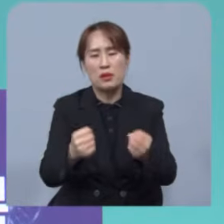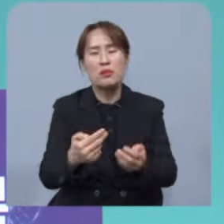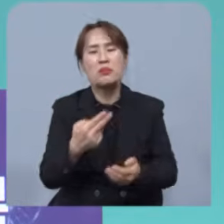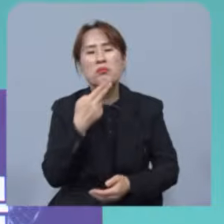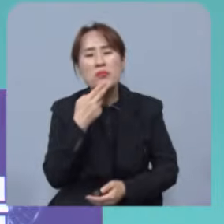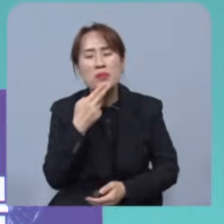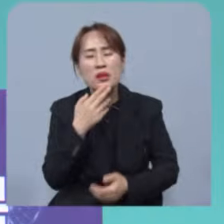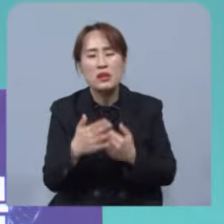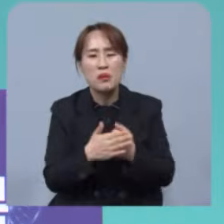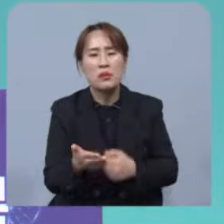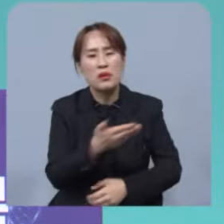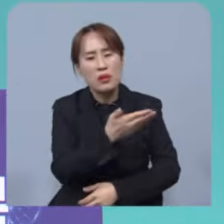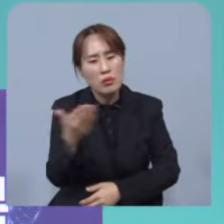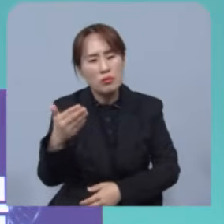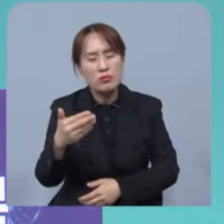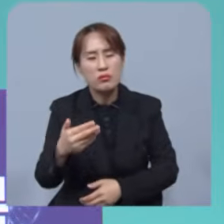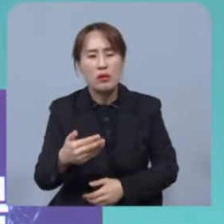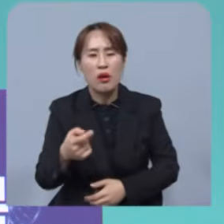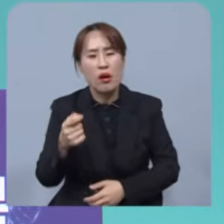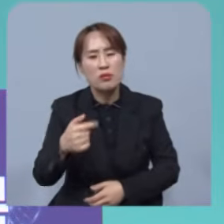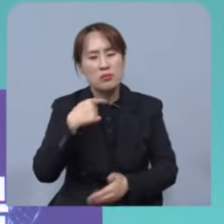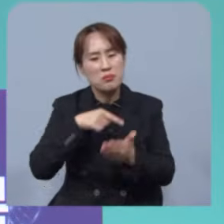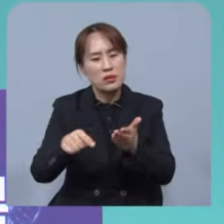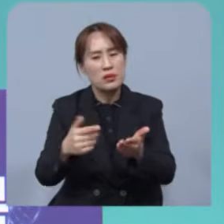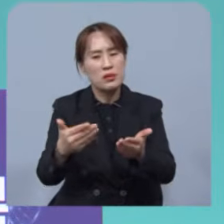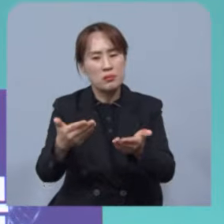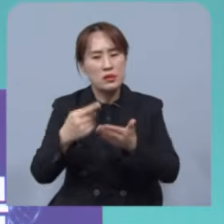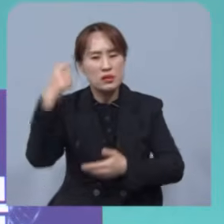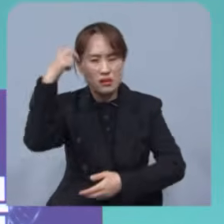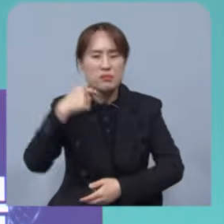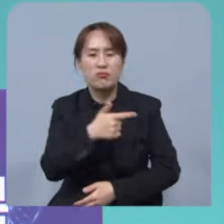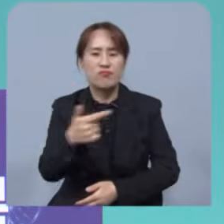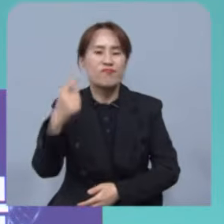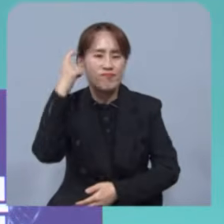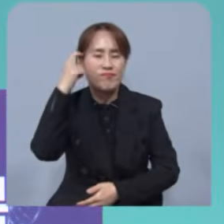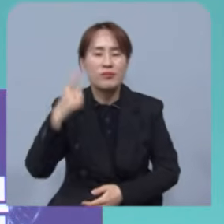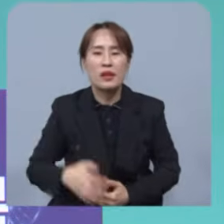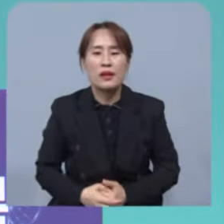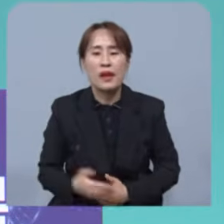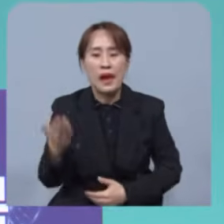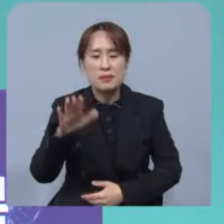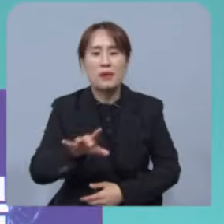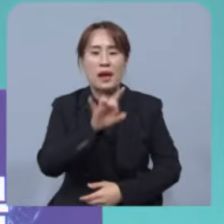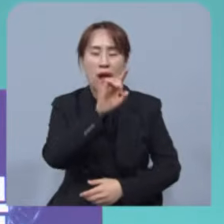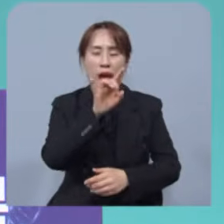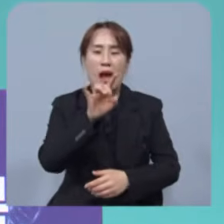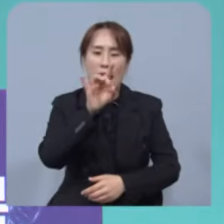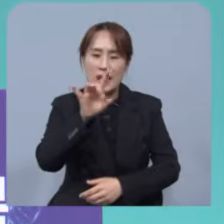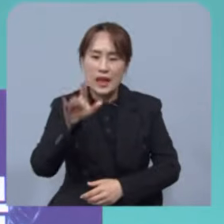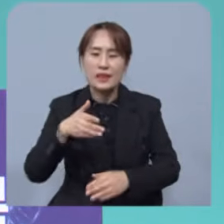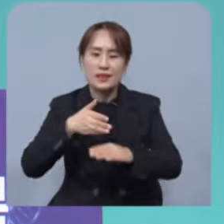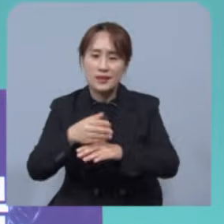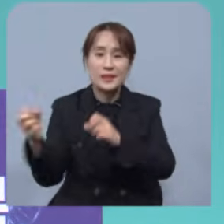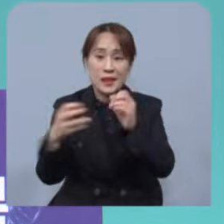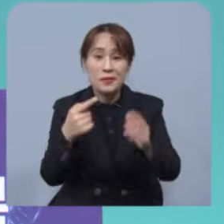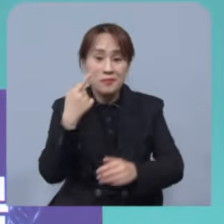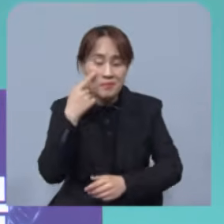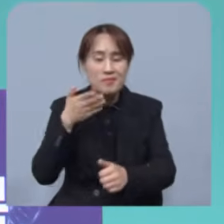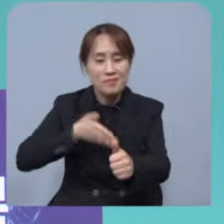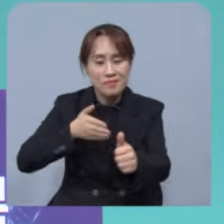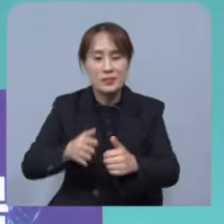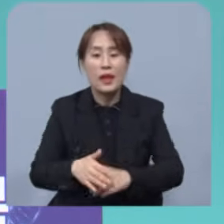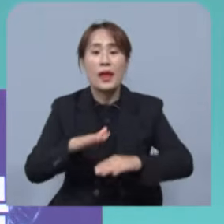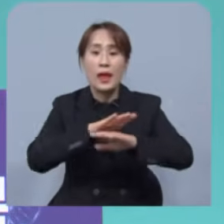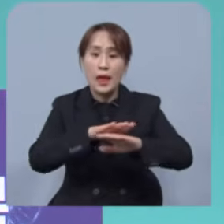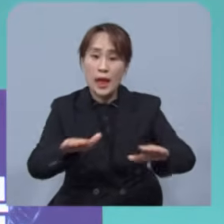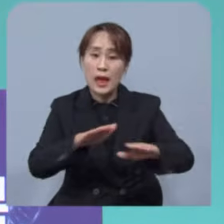아마 여러분들 상대적인 박탈감도 상당히 클 것 같습니다. 하나씩 하나씩 해결해 가야죠. 해결의